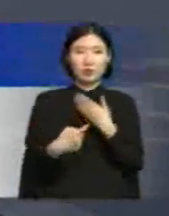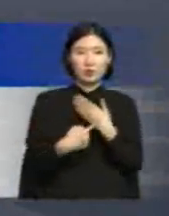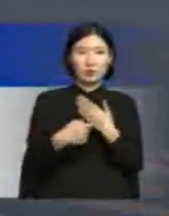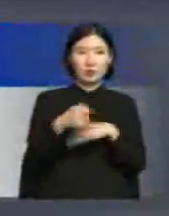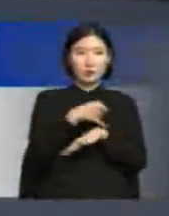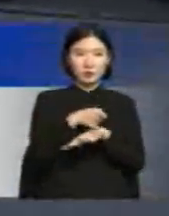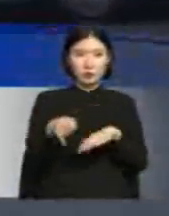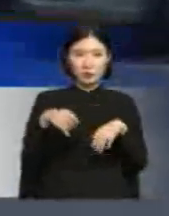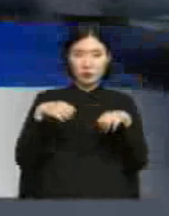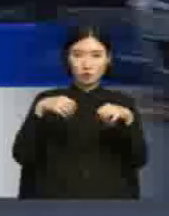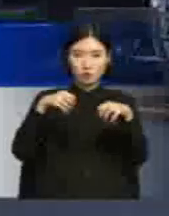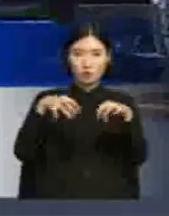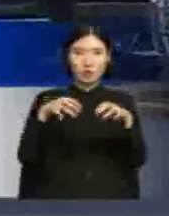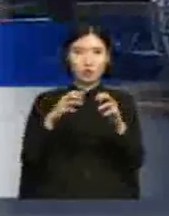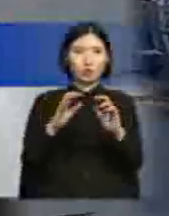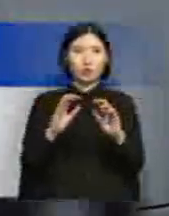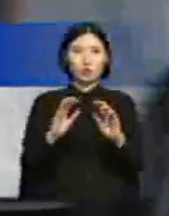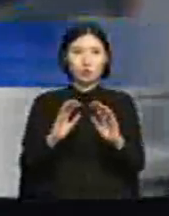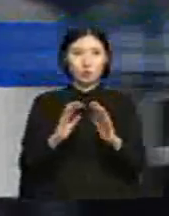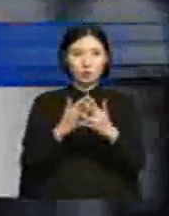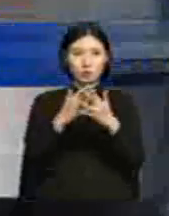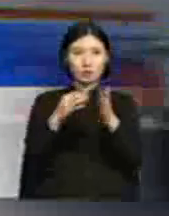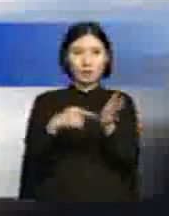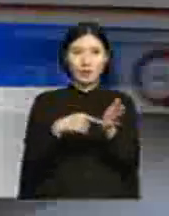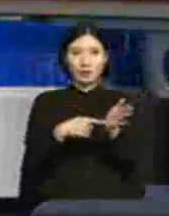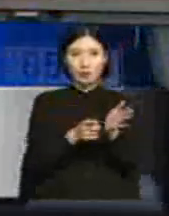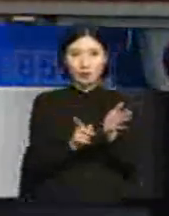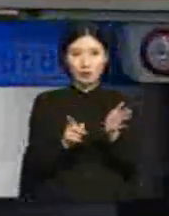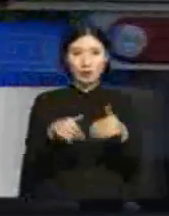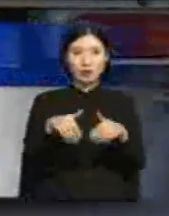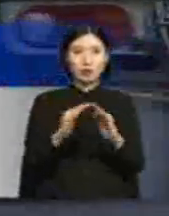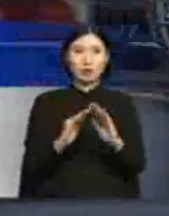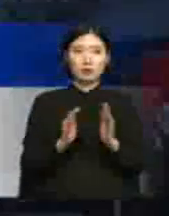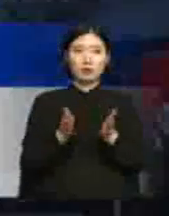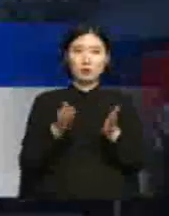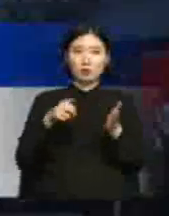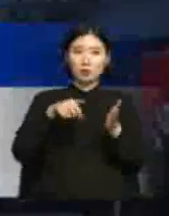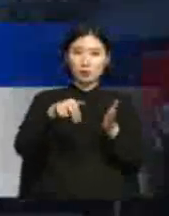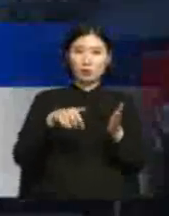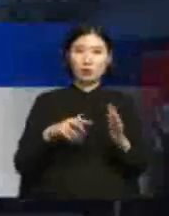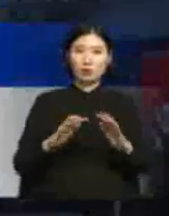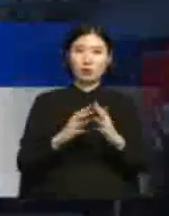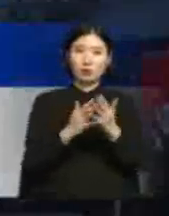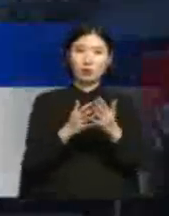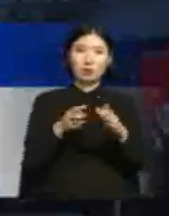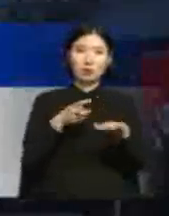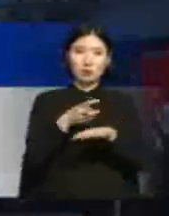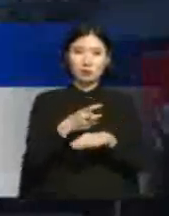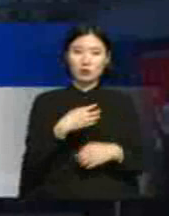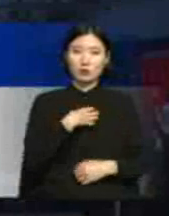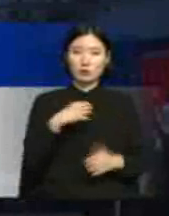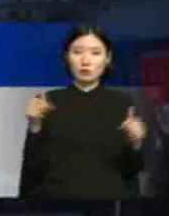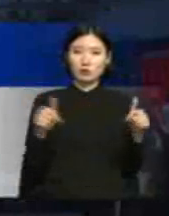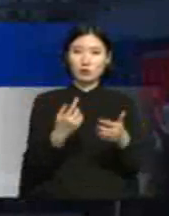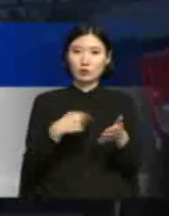조명 공사와 반사경 설치 그리고 보도 공사를 통하여 교통사고 위험을 낮추기